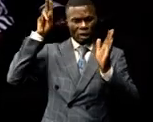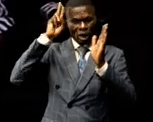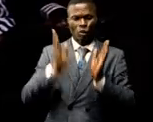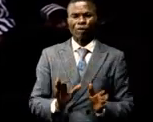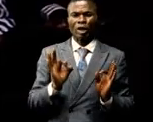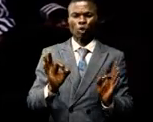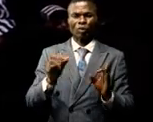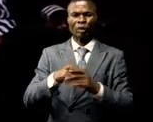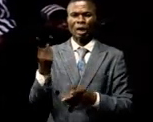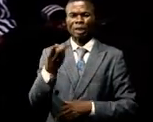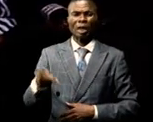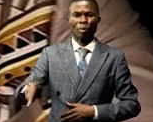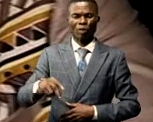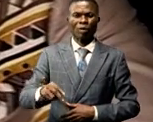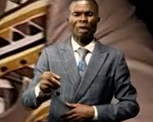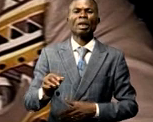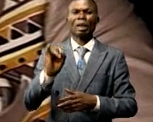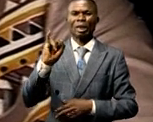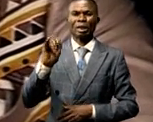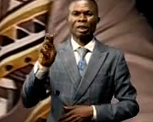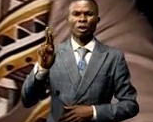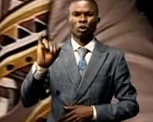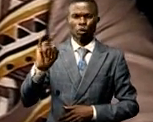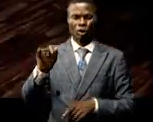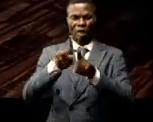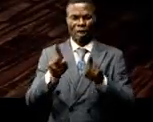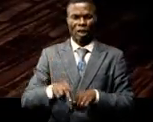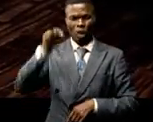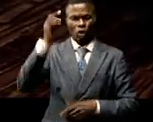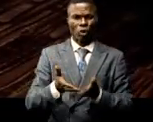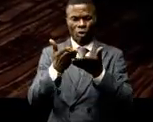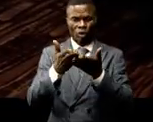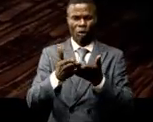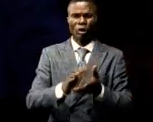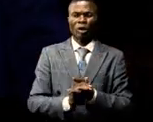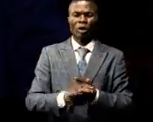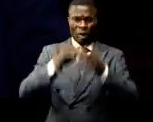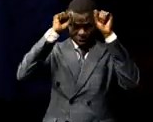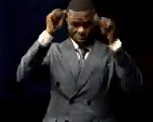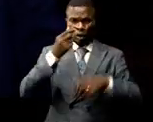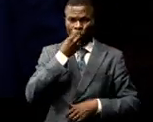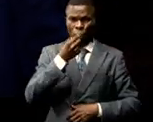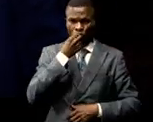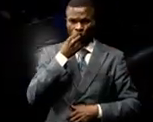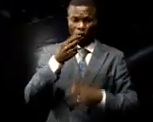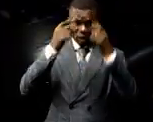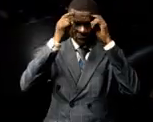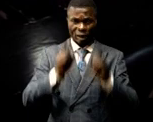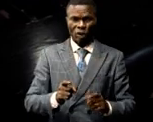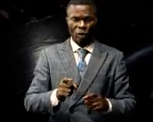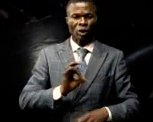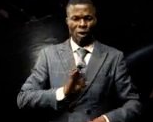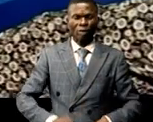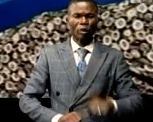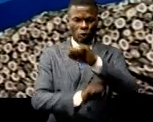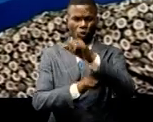Nord Kivu, le président de ce conseil, Joseph Nkinzo, a au nom de ses pairs soutenu la décision du chef de